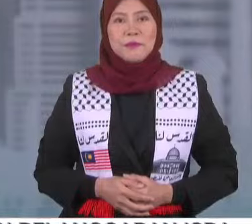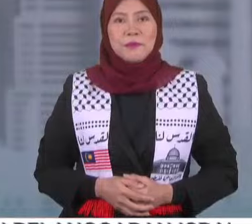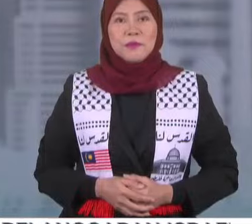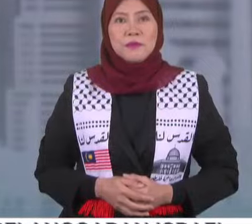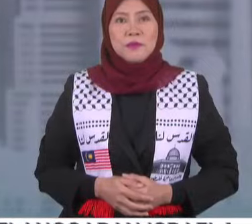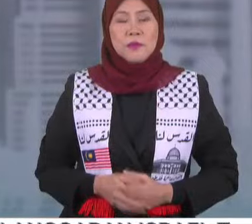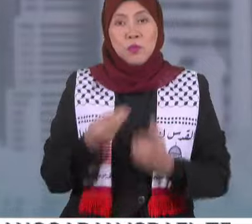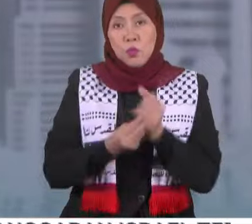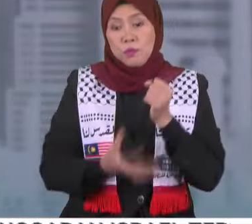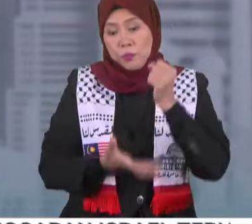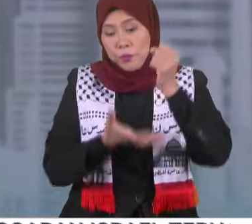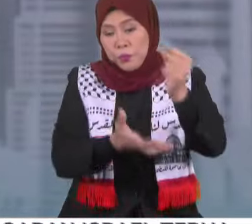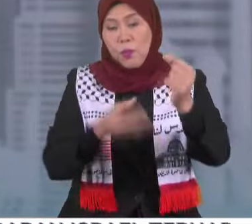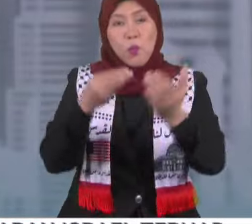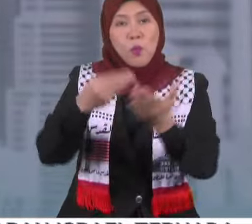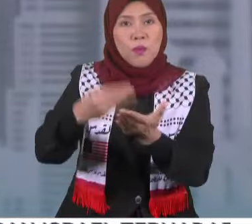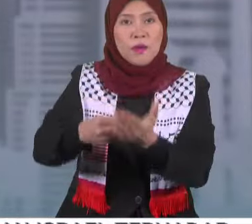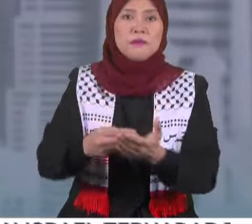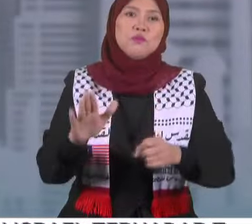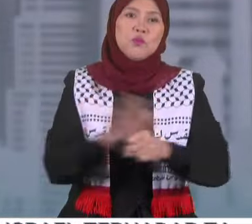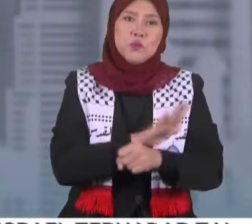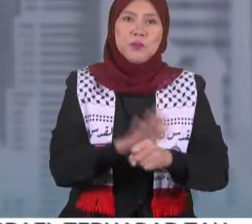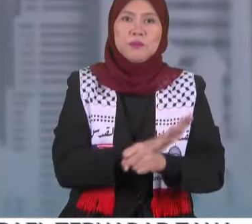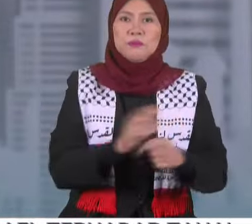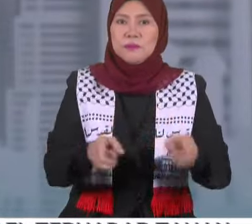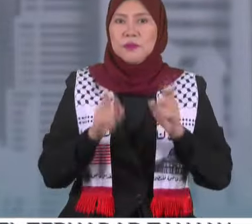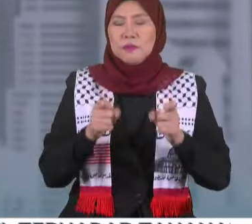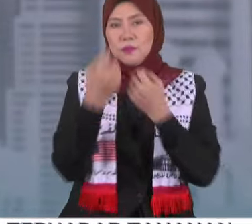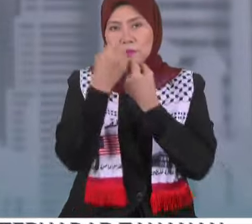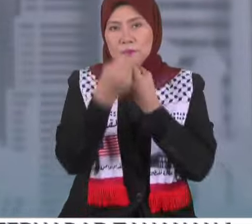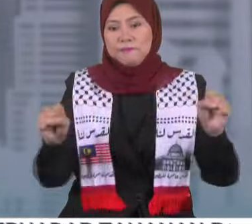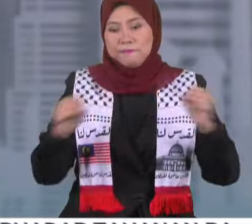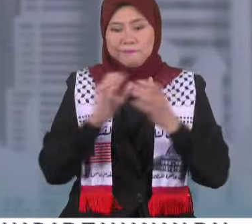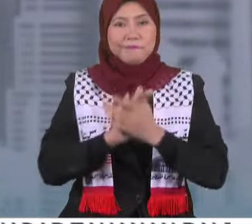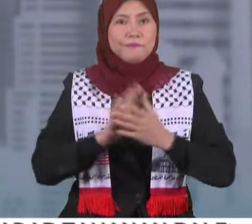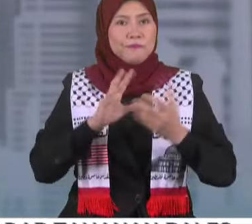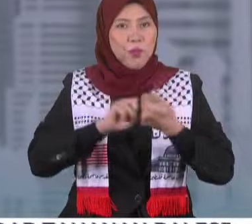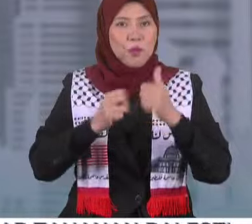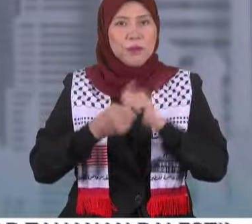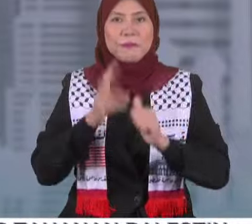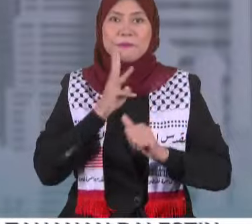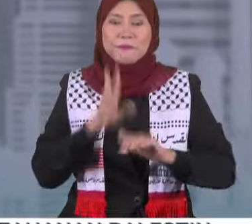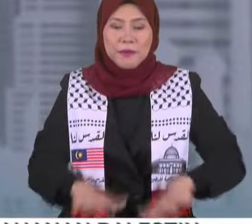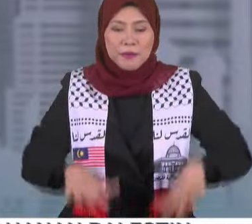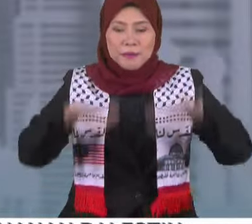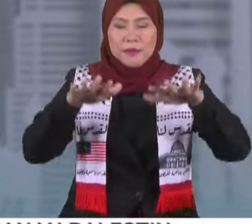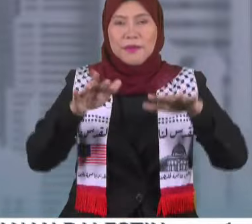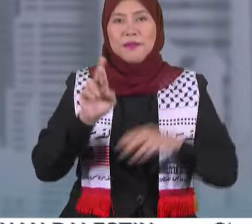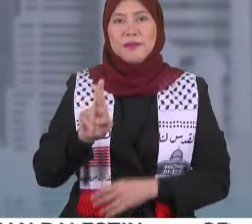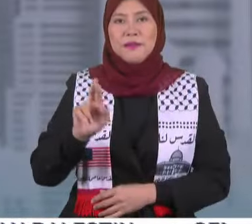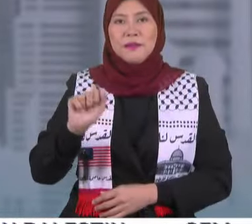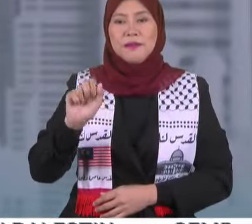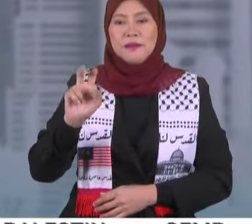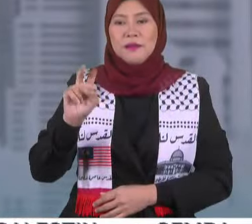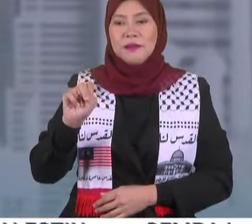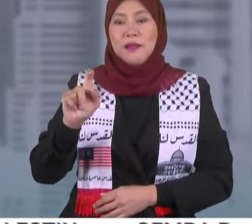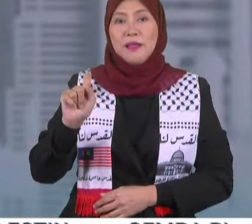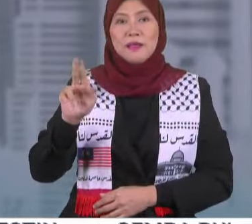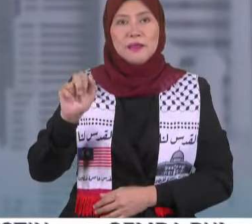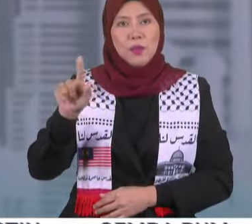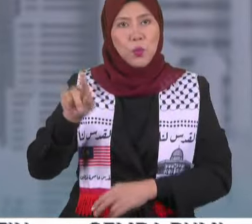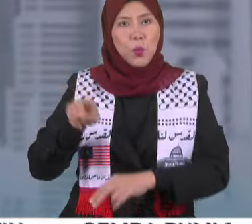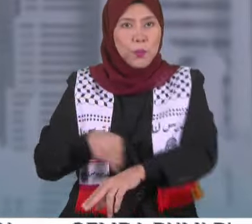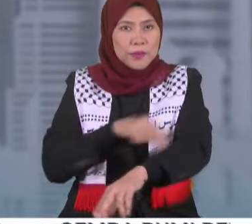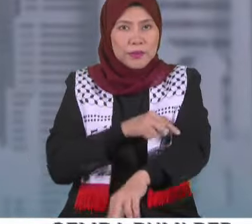Peruntukan kewangan mencukupi akan segera disediakan bagi mengatasi masalah banjir di rantau panjang. Perdana Menteri berkata dana diguna